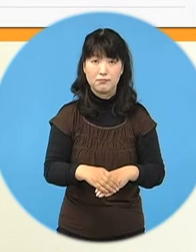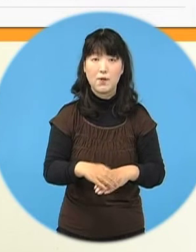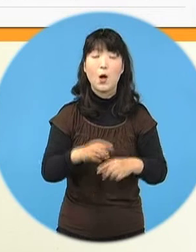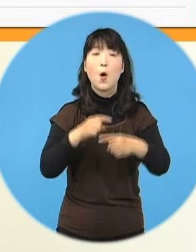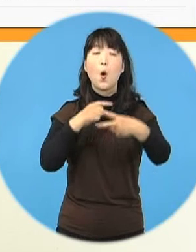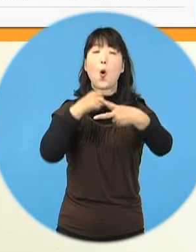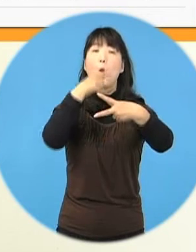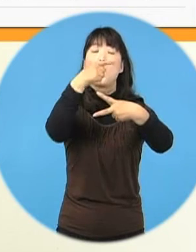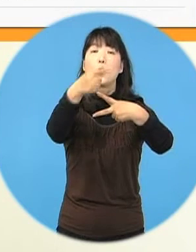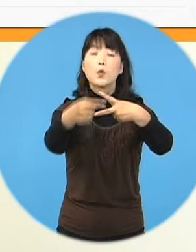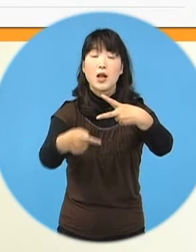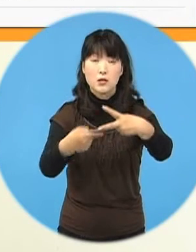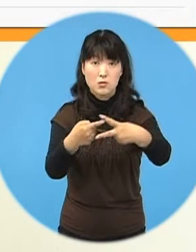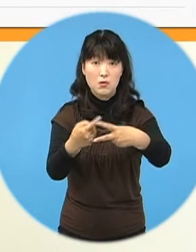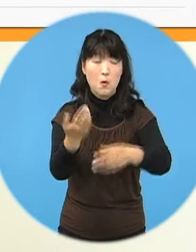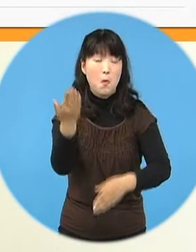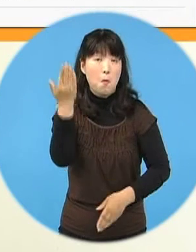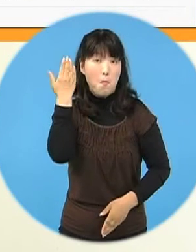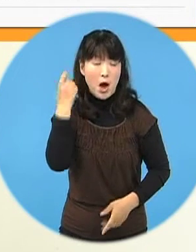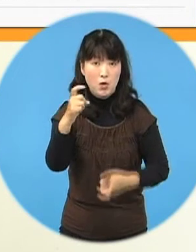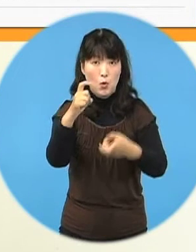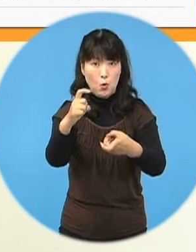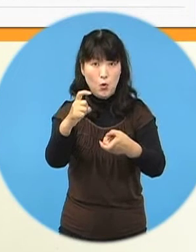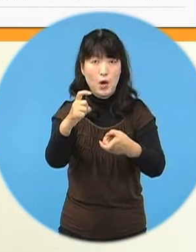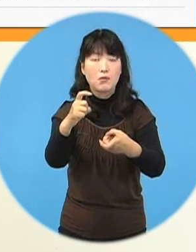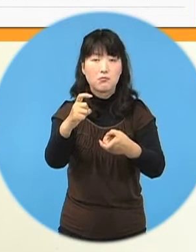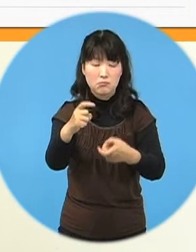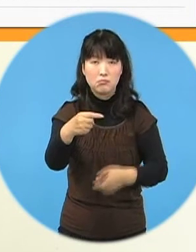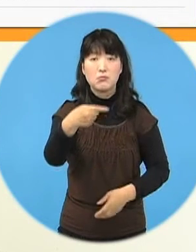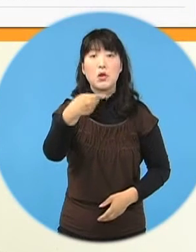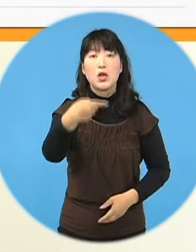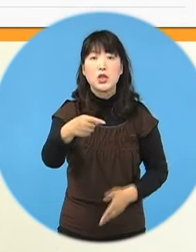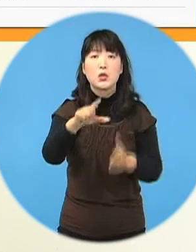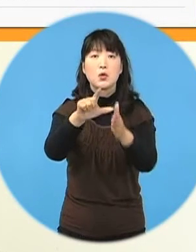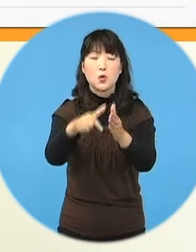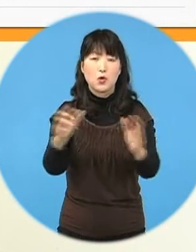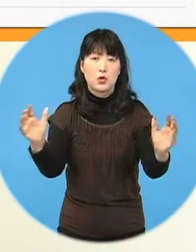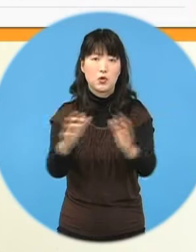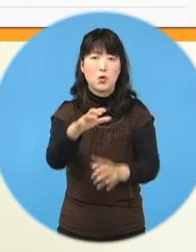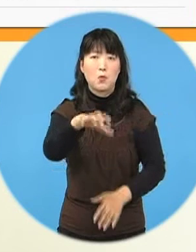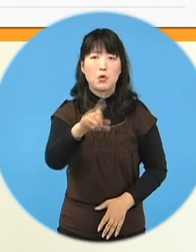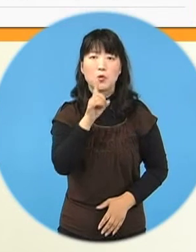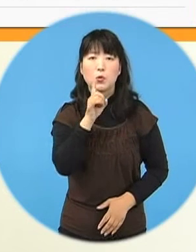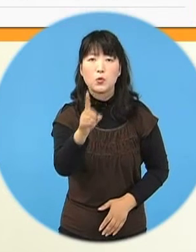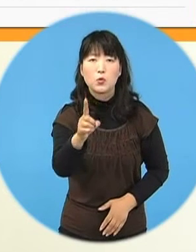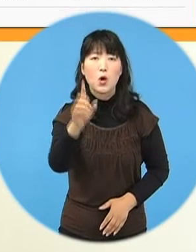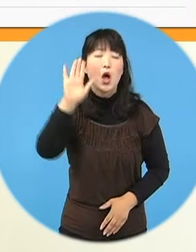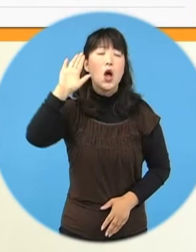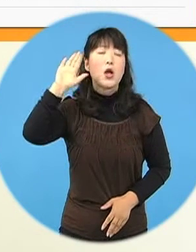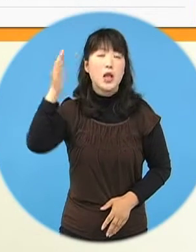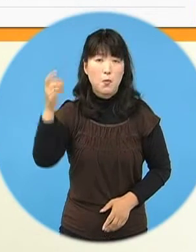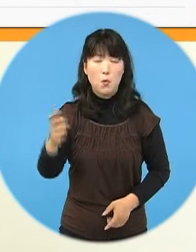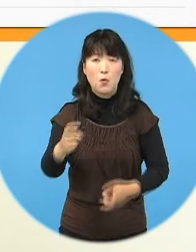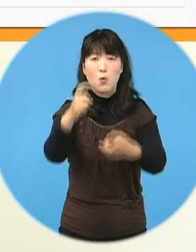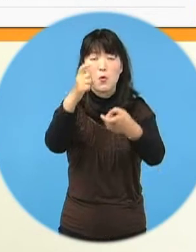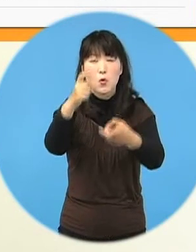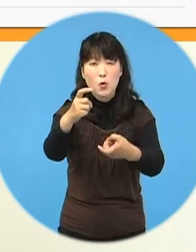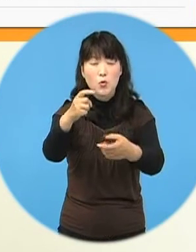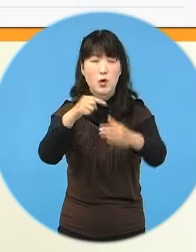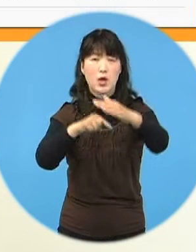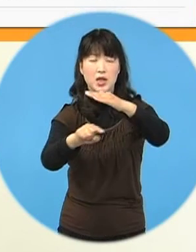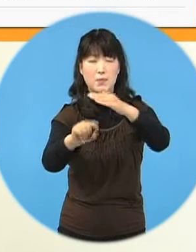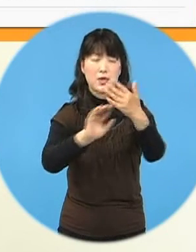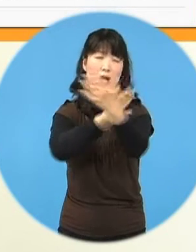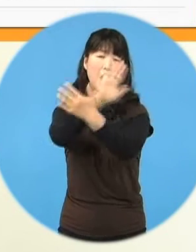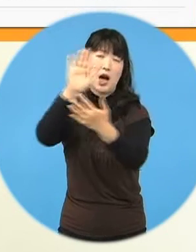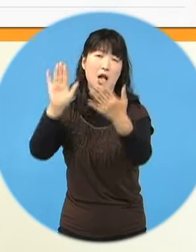はこの2つの避難場所のことを一時集合場所と呼んでいましたが、一時という言葉が分